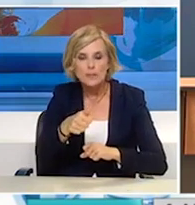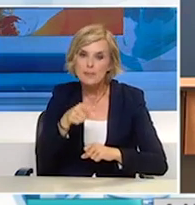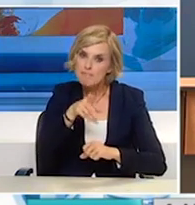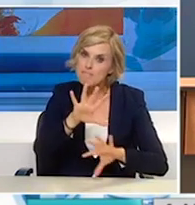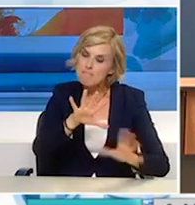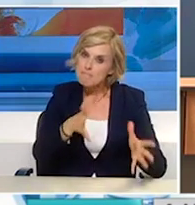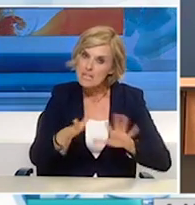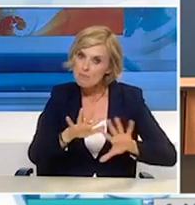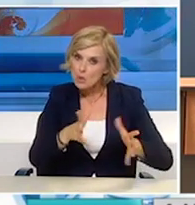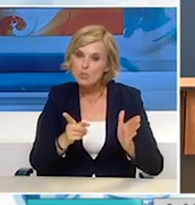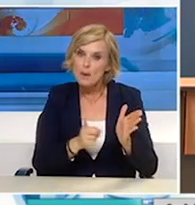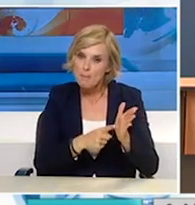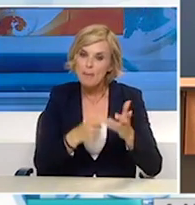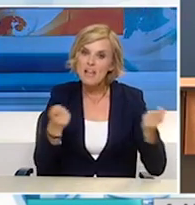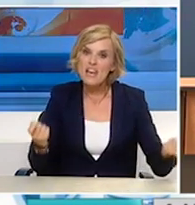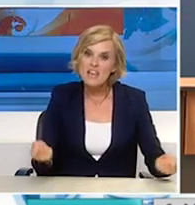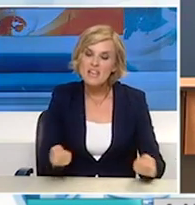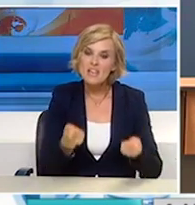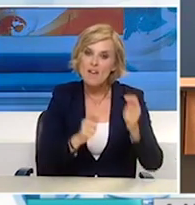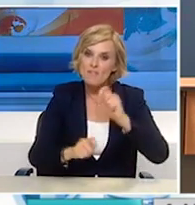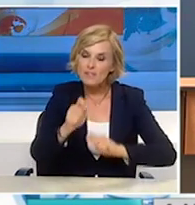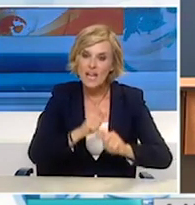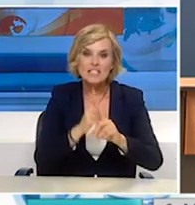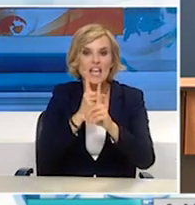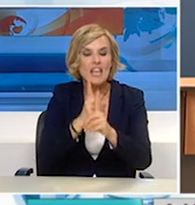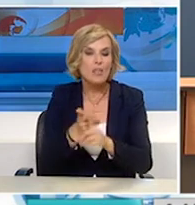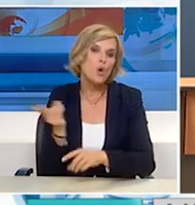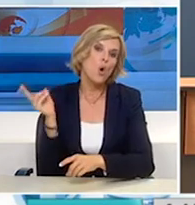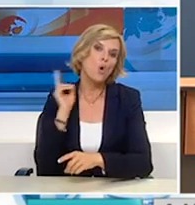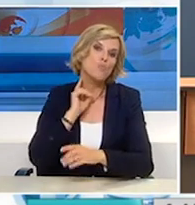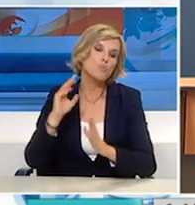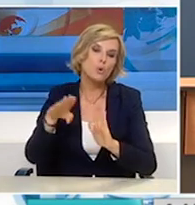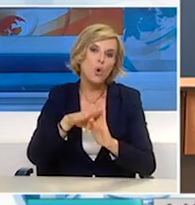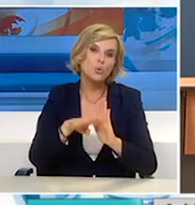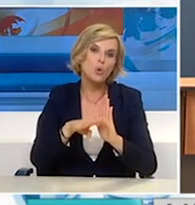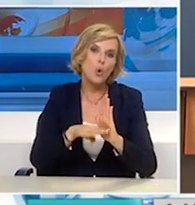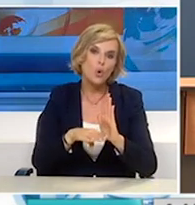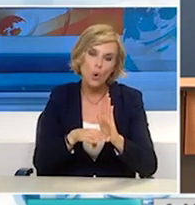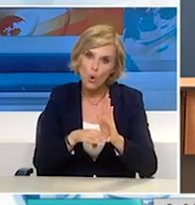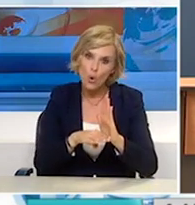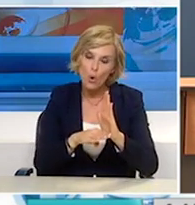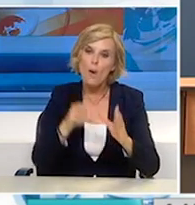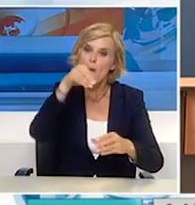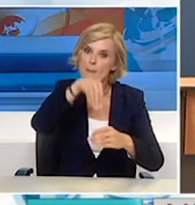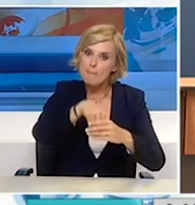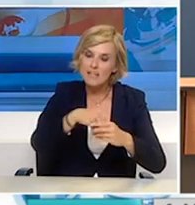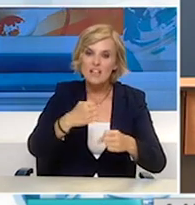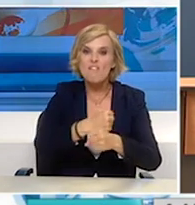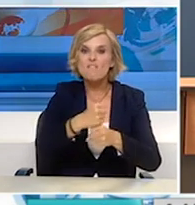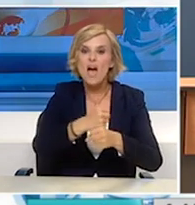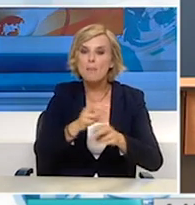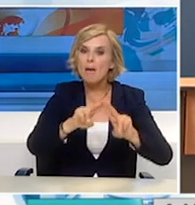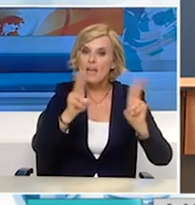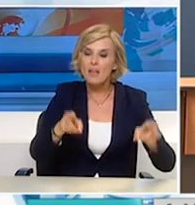δημιουργίας πρωτοκόλων για την εξωνοσοκομιακή χορήγηση του φαρμάκου από τα φαρμακεία σε ευπαθείς ομάδες και στους υγειονομικούς, οι